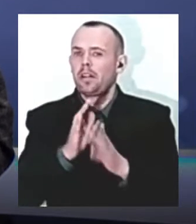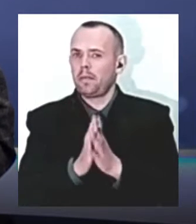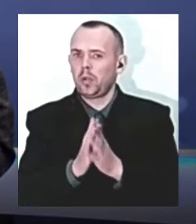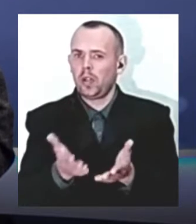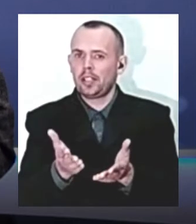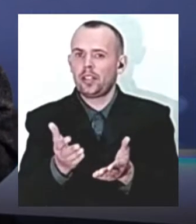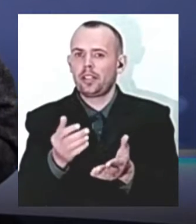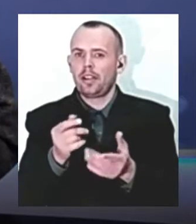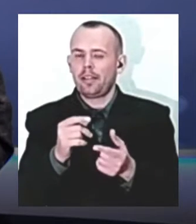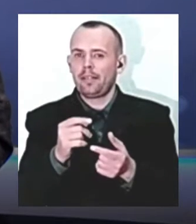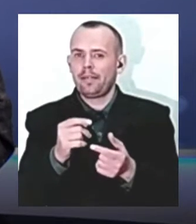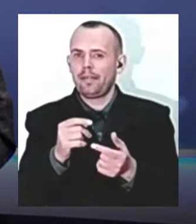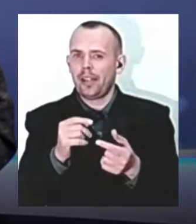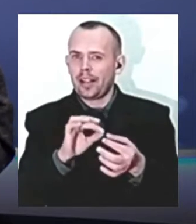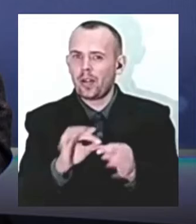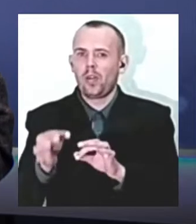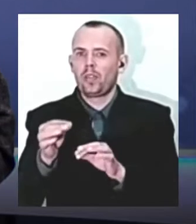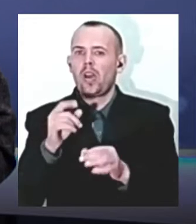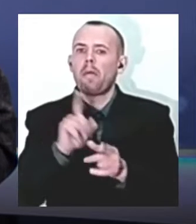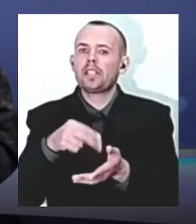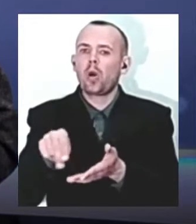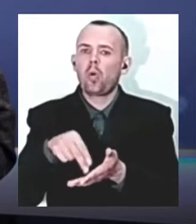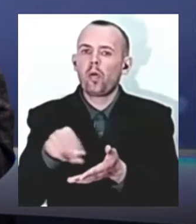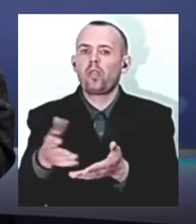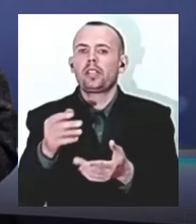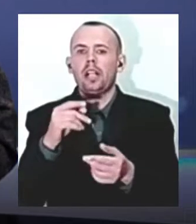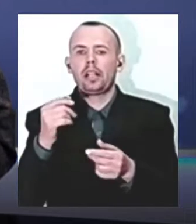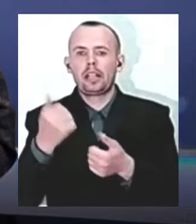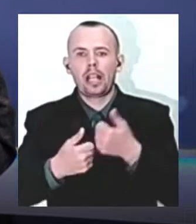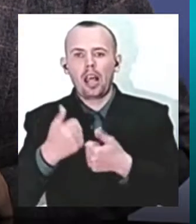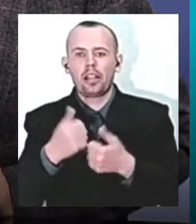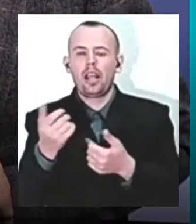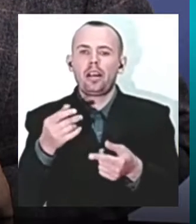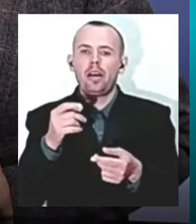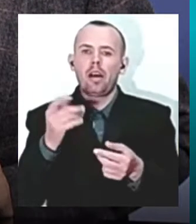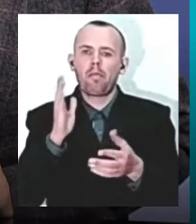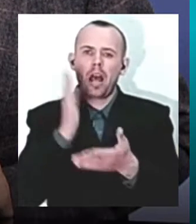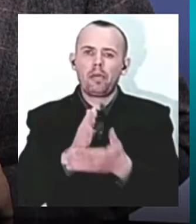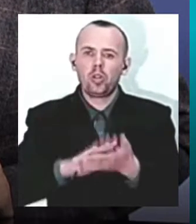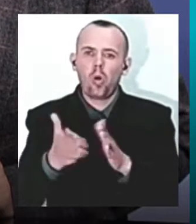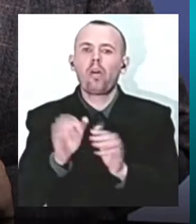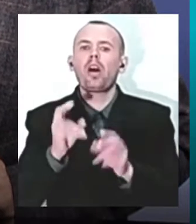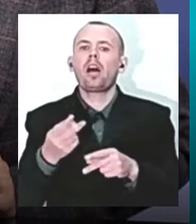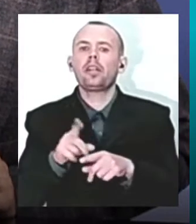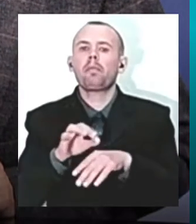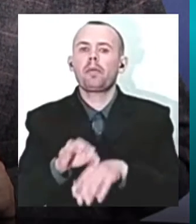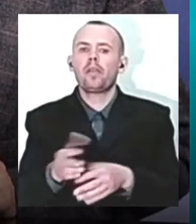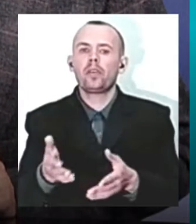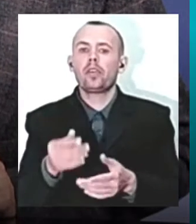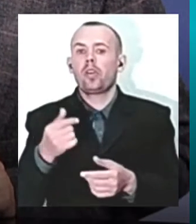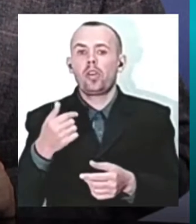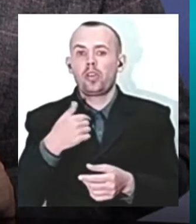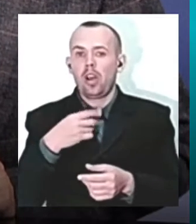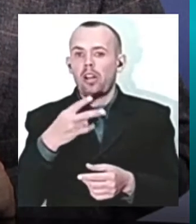деталізуйте, закуповується, так? Це тендери, це прямі договори, як це відбувається? Я не готова говорити це